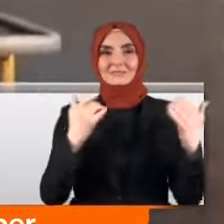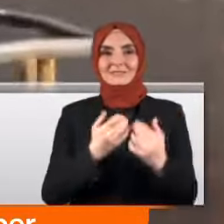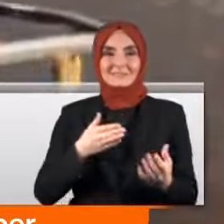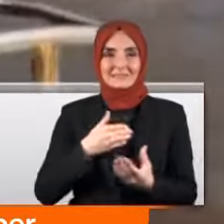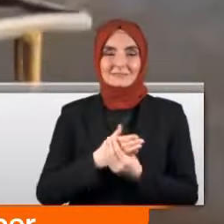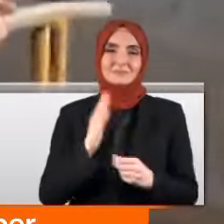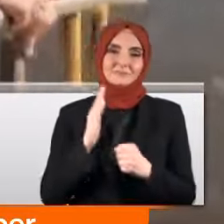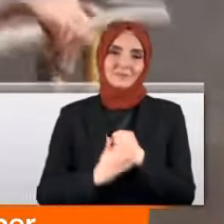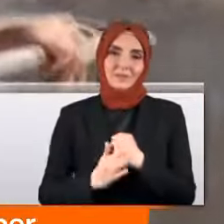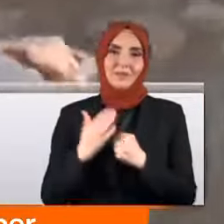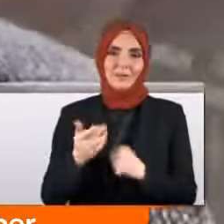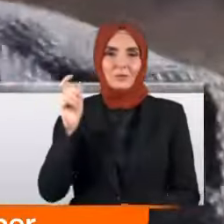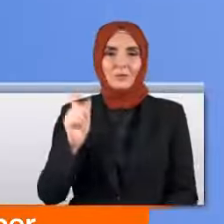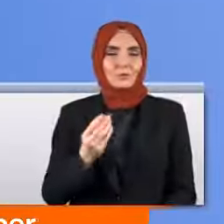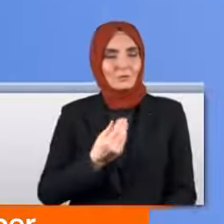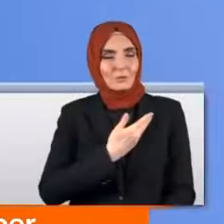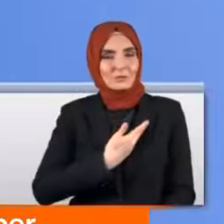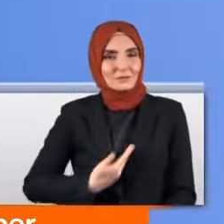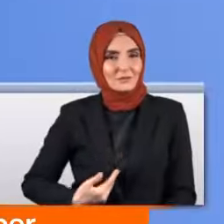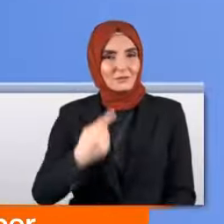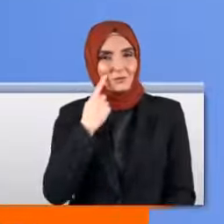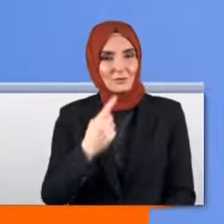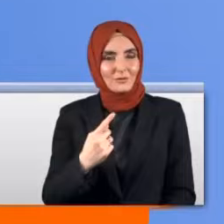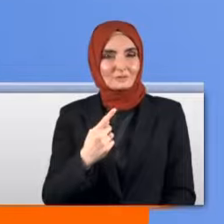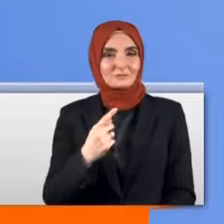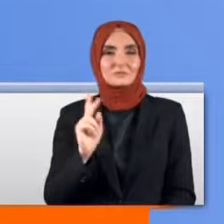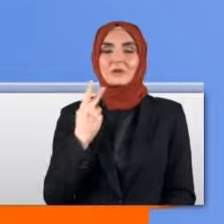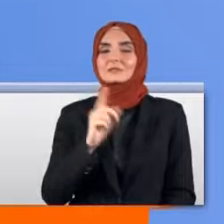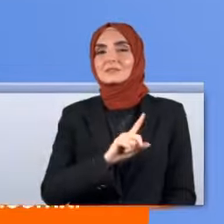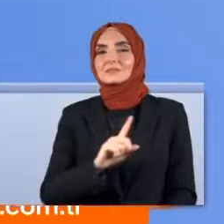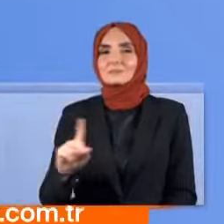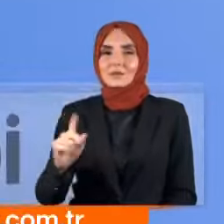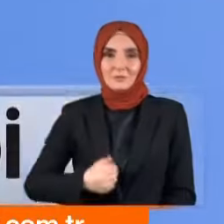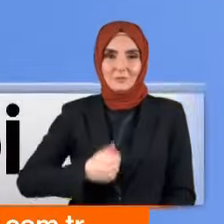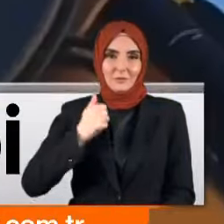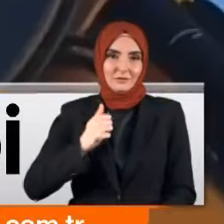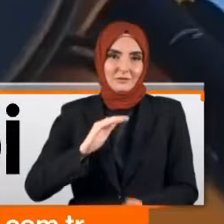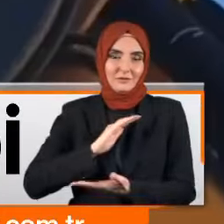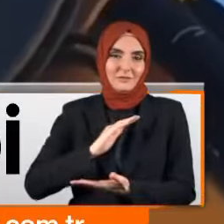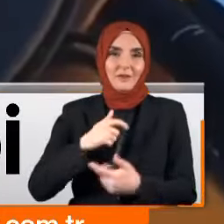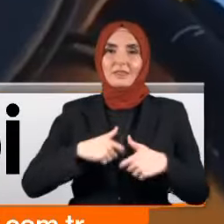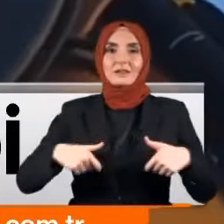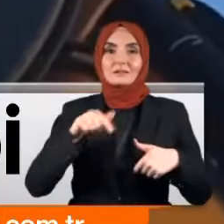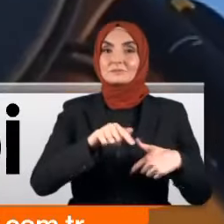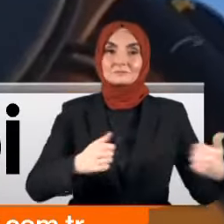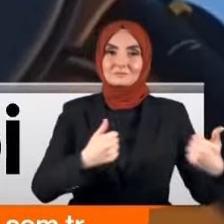o sevdasından vazgeçmedi. Başkanı olduğu takımın maçını vinç sepetinde izledi. Geçen hafta bir